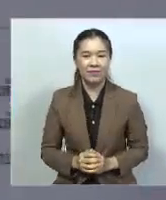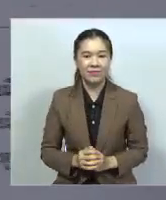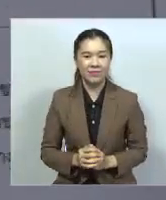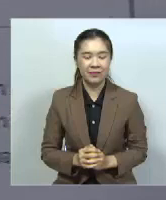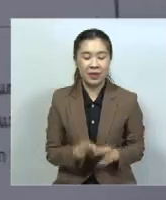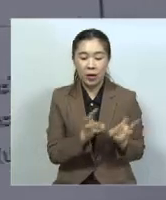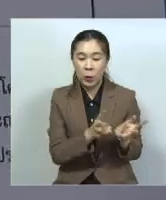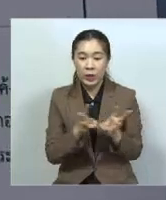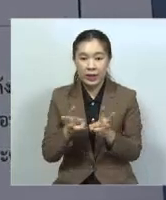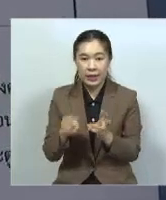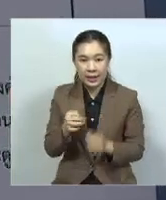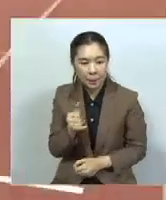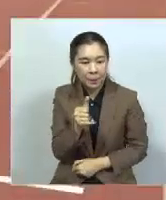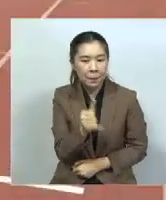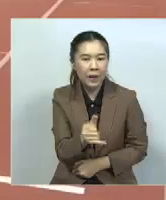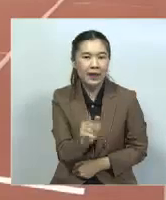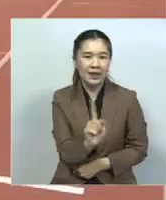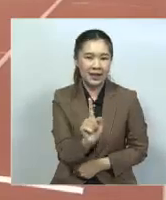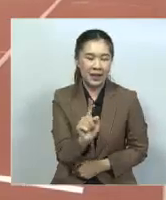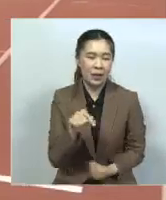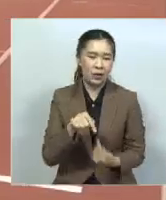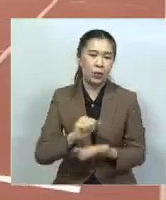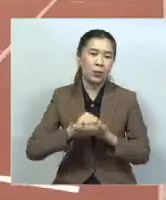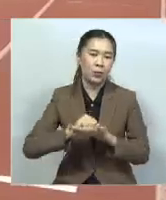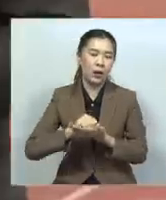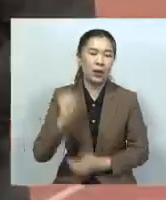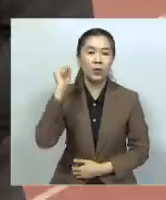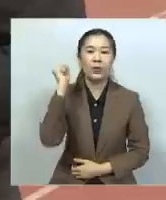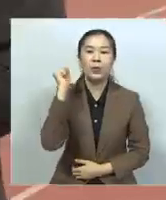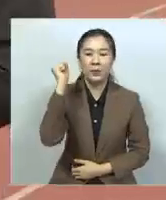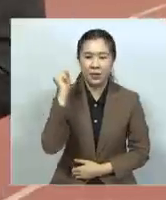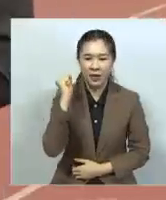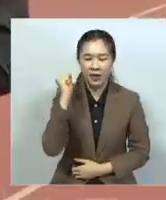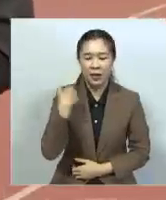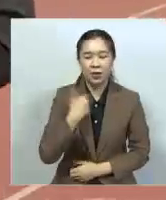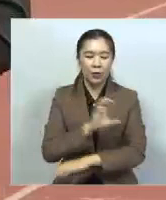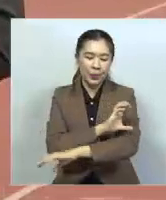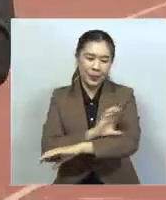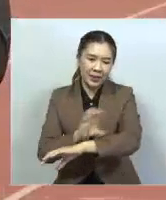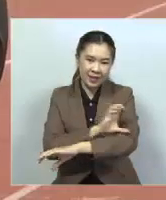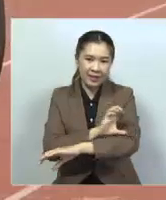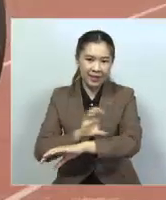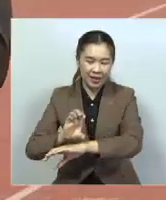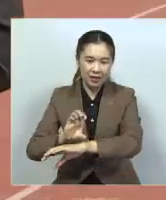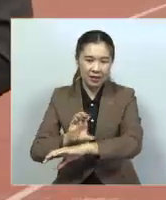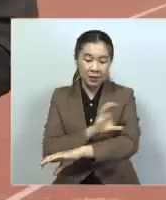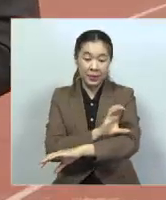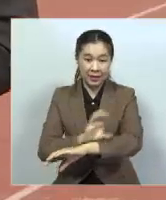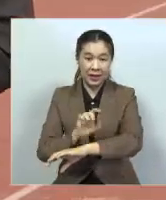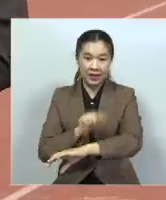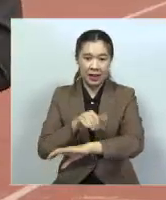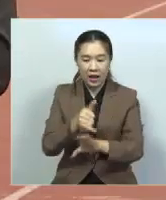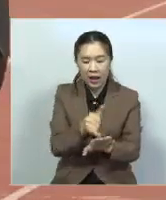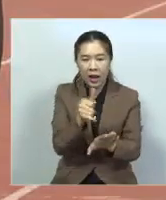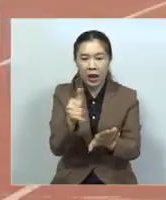การเดินทางอันนี้แนะนำเลยนะคะว่าให้ใช้บริการรถขนส่งสาธารณะอย่างเช่นรถไฟฟ้า BTS ค่ะถ้าไป BTS